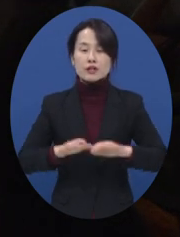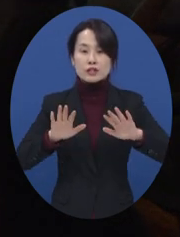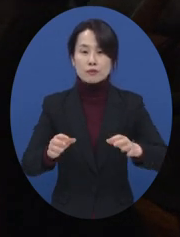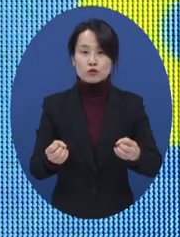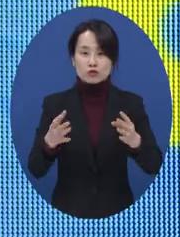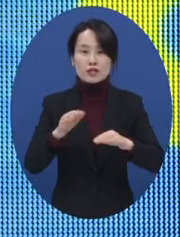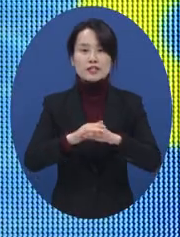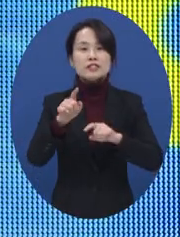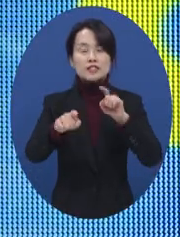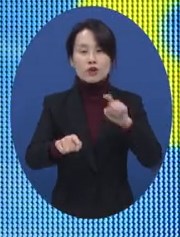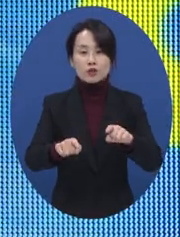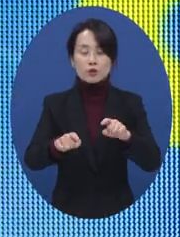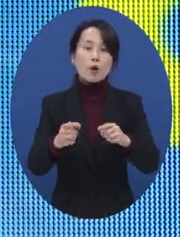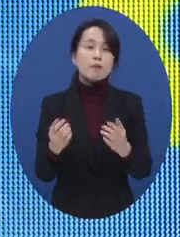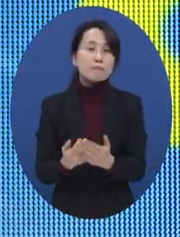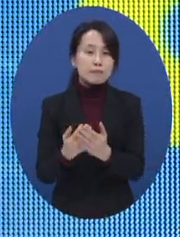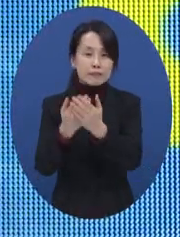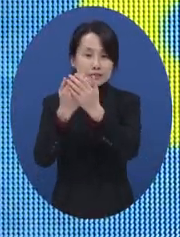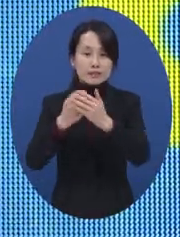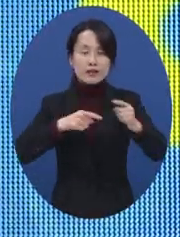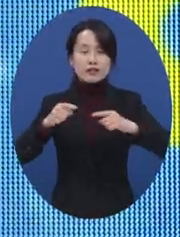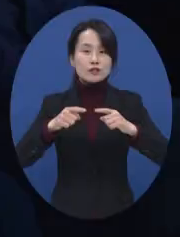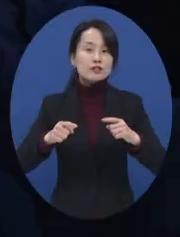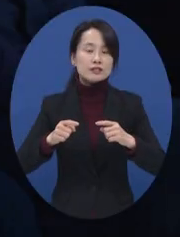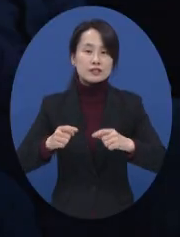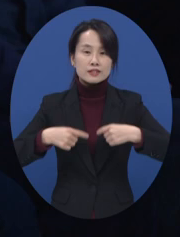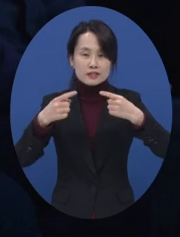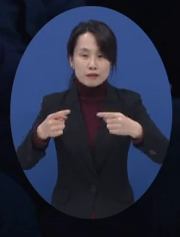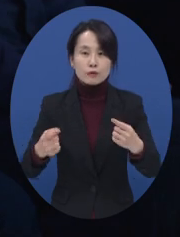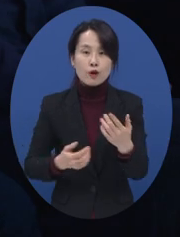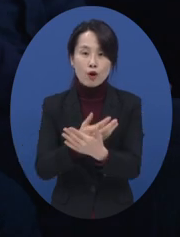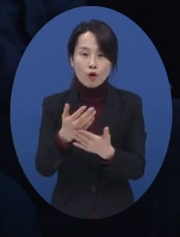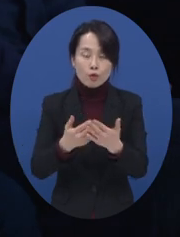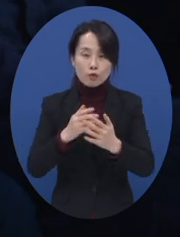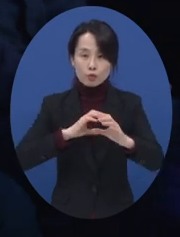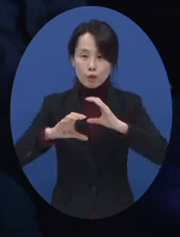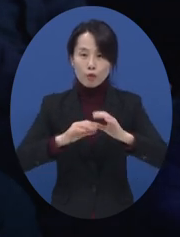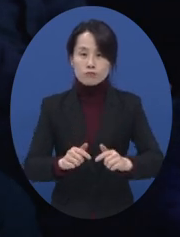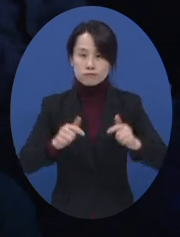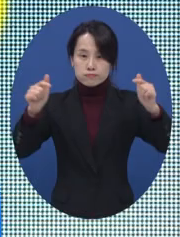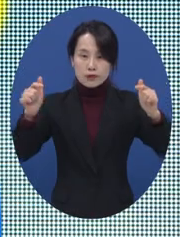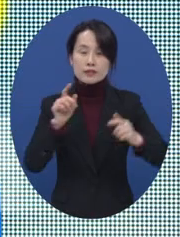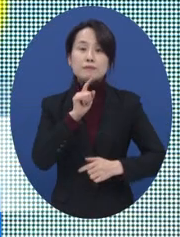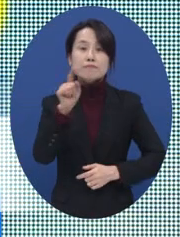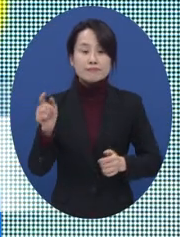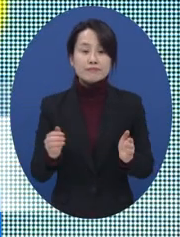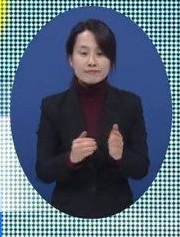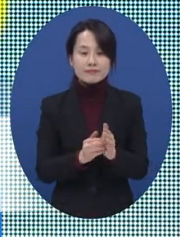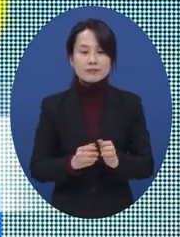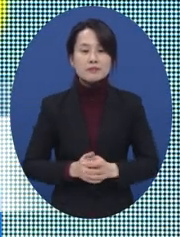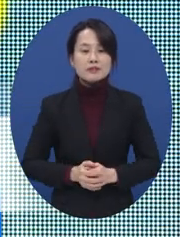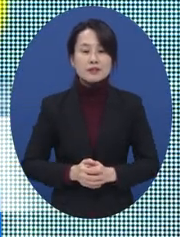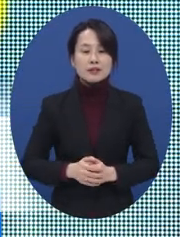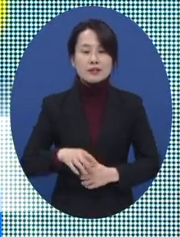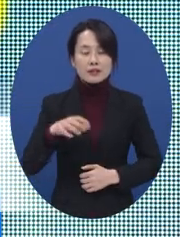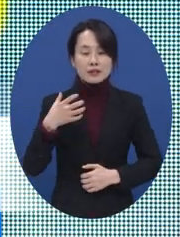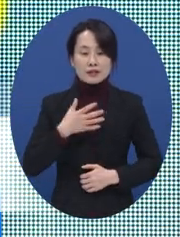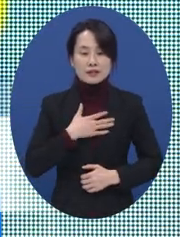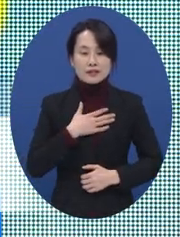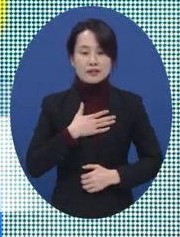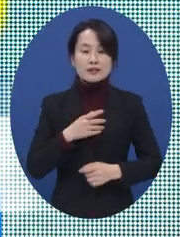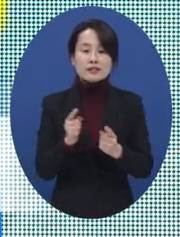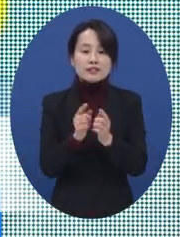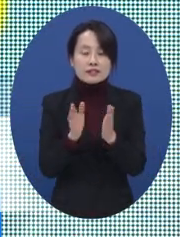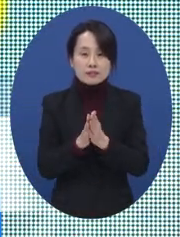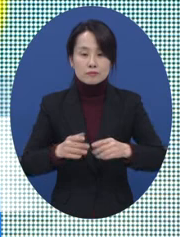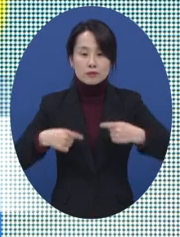그 실현의 장으로 발전시켜 정치 참여의 소통 창구를 더 확대하겠다고 밝혔습니다. 해당 공동체 구성원 스스로가 나서는